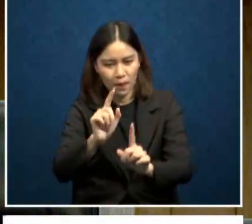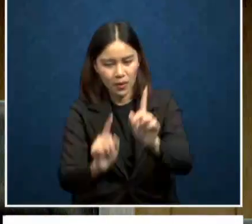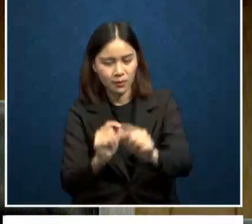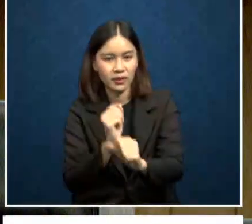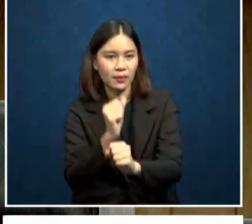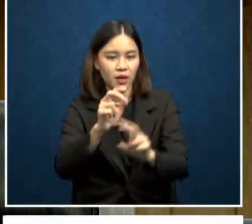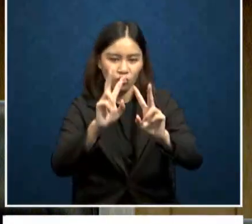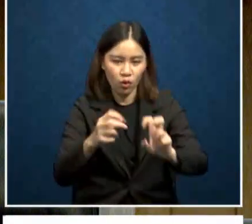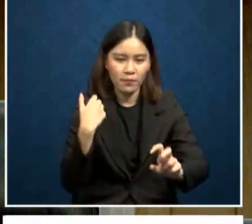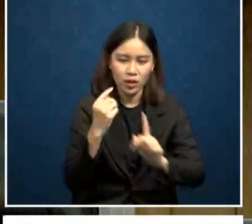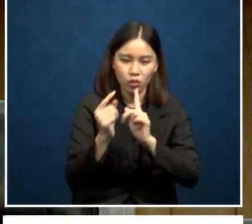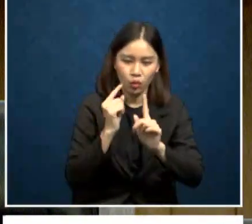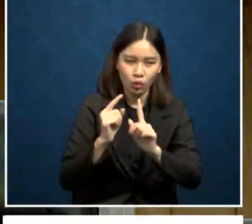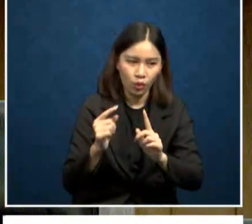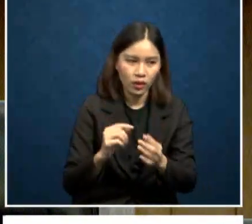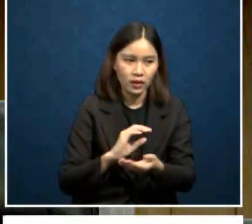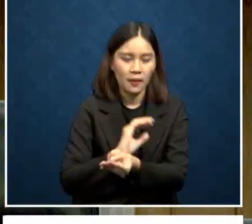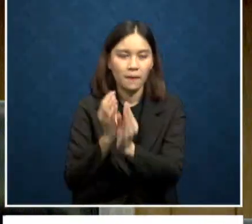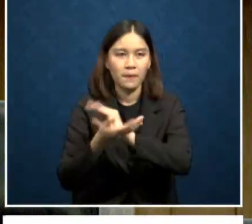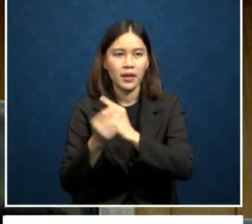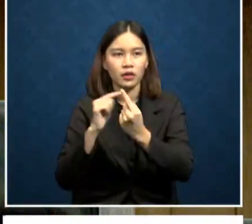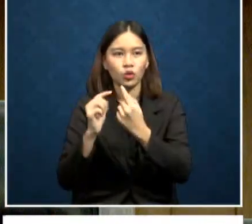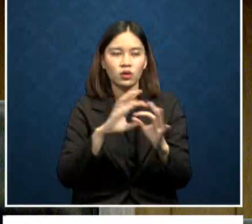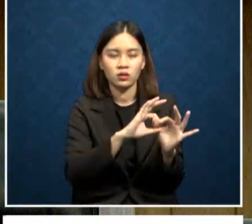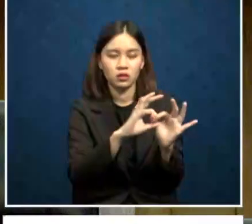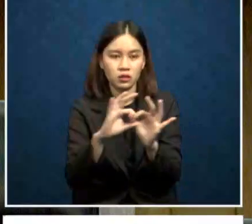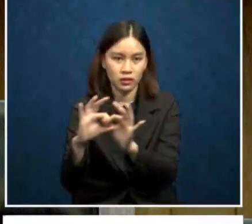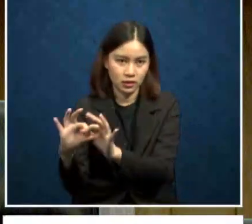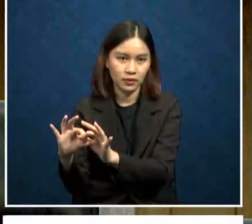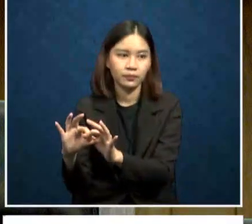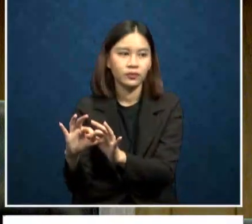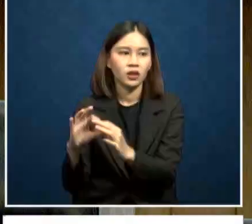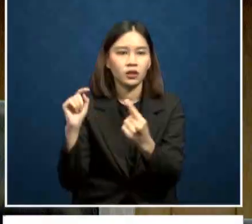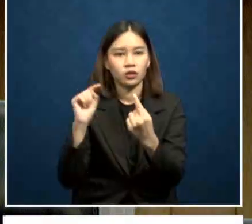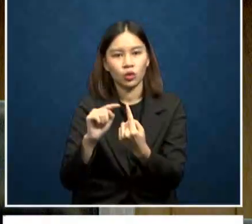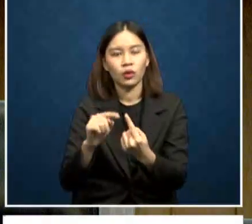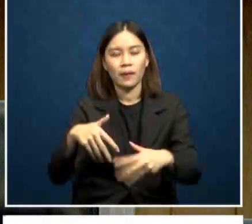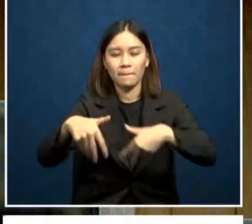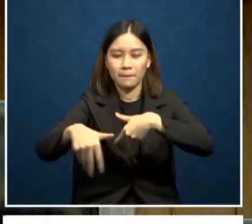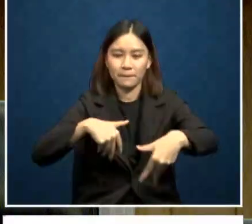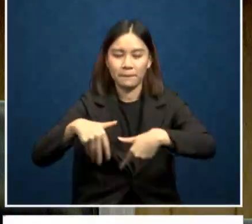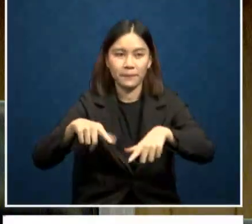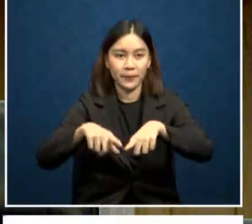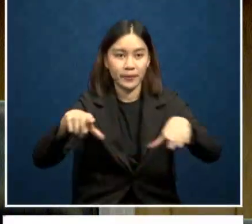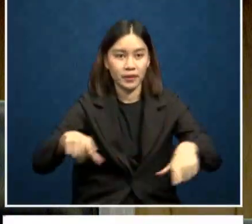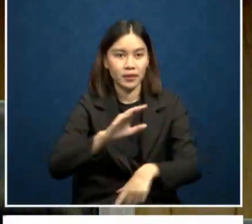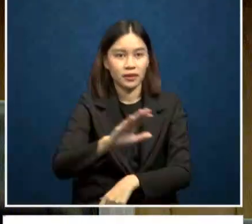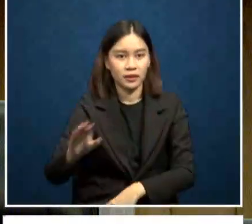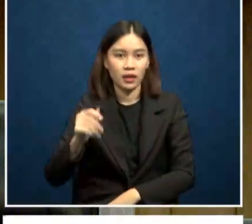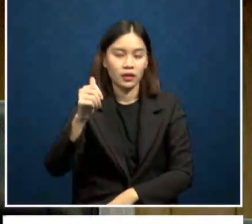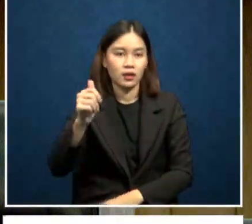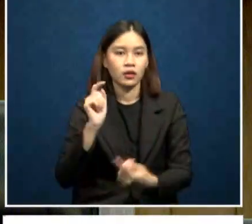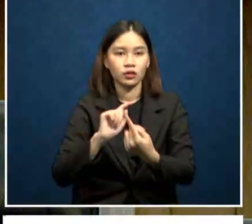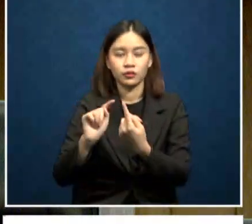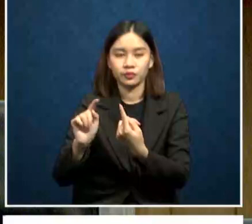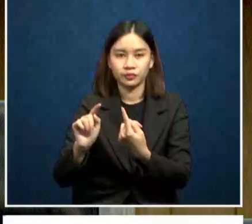ก็สามารถมีปฏิสัมพันธ์และนำไปสู่ความเชื่อมต่อนะครับกับกลไกภาคประชาชนของพื้นที่ที่จะไปอยู่